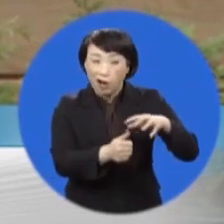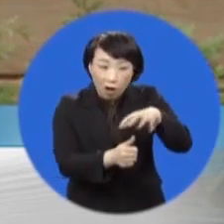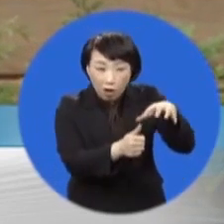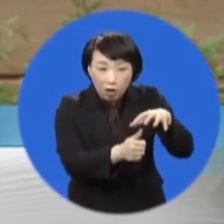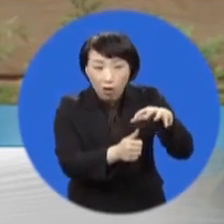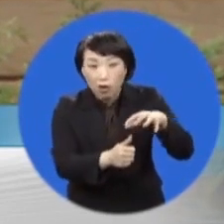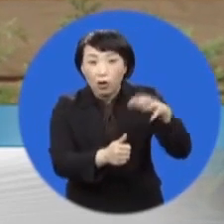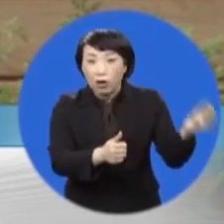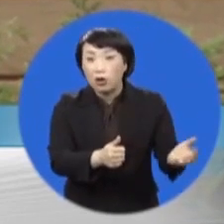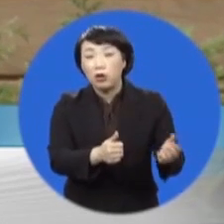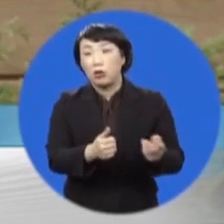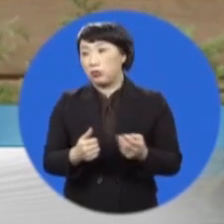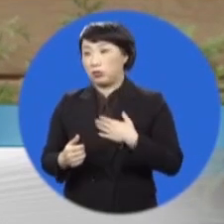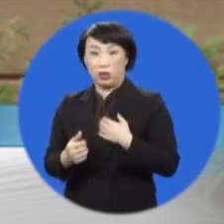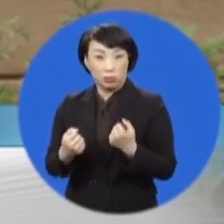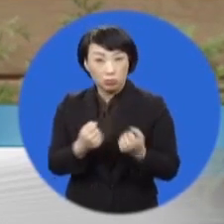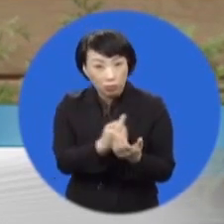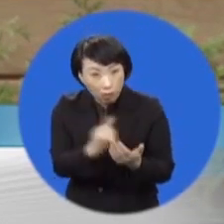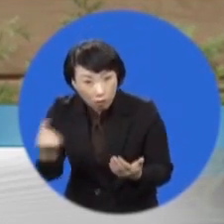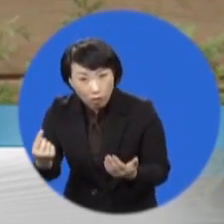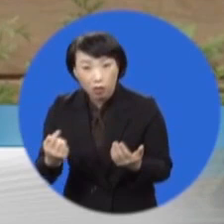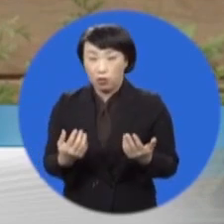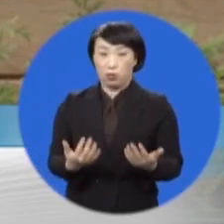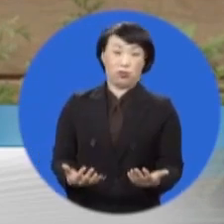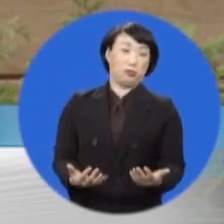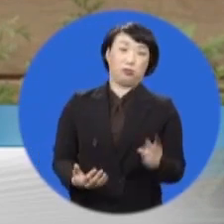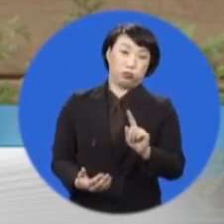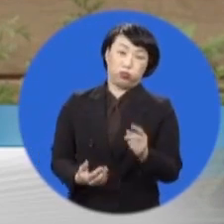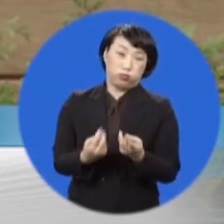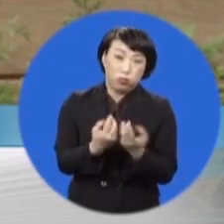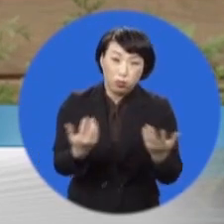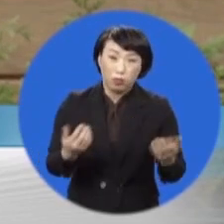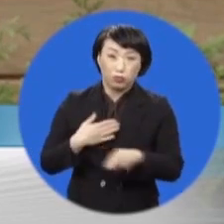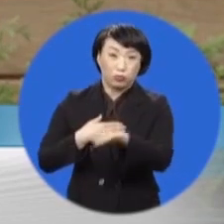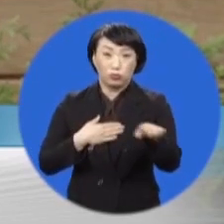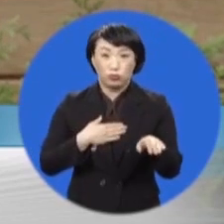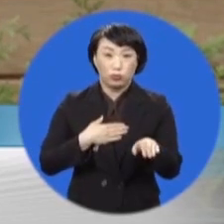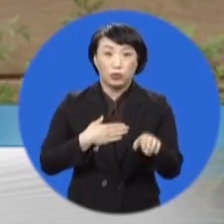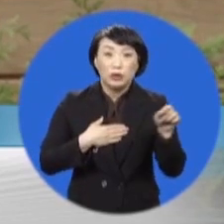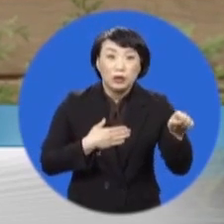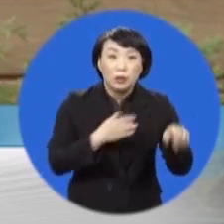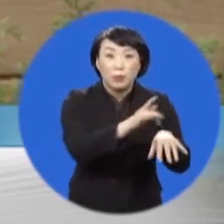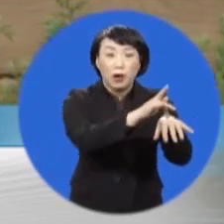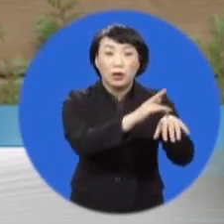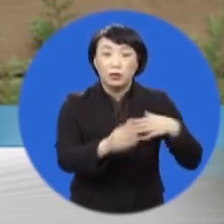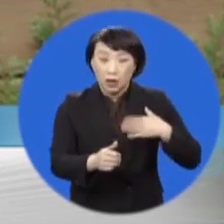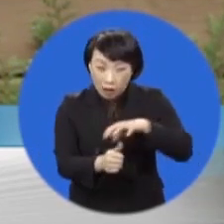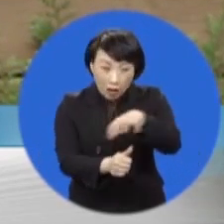도 빠져나갈 께 녹 아 또 길 둘씩 건너 속이나 를